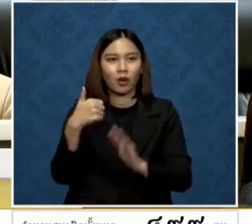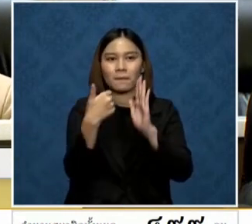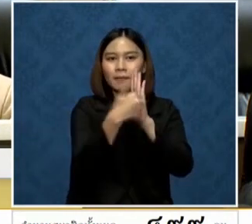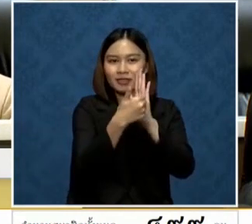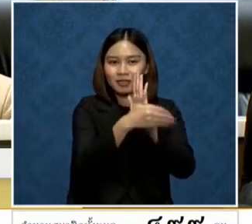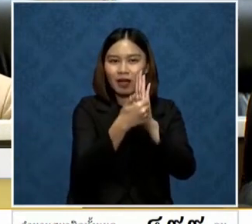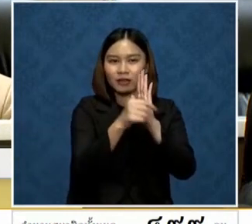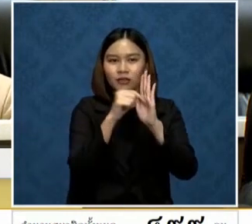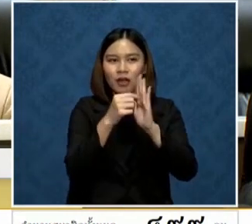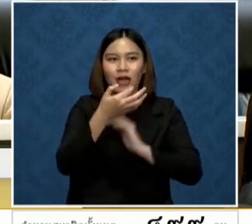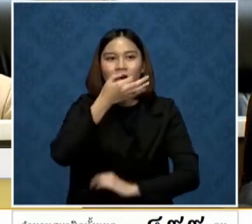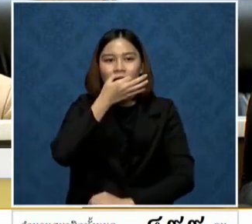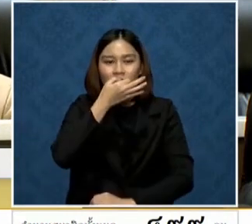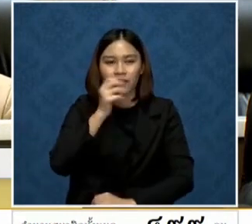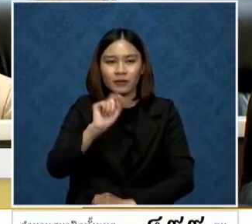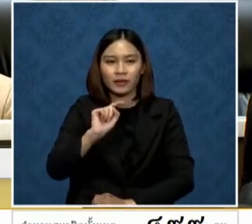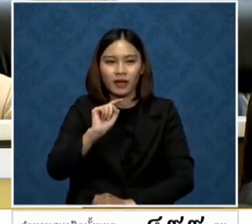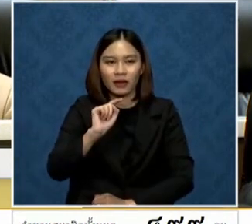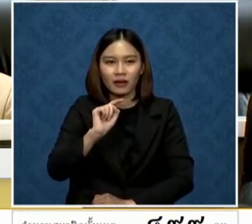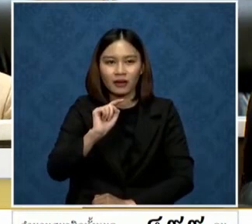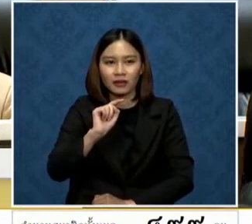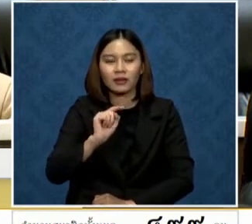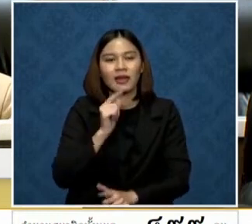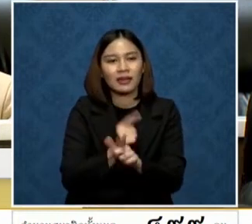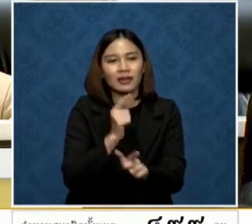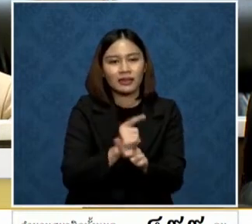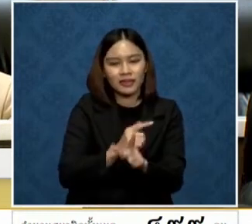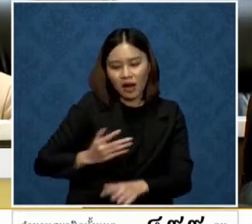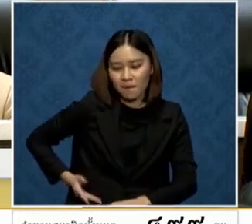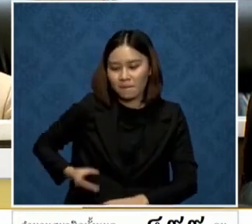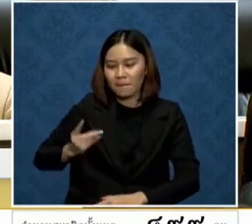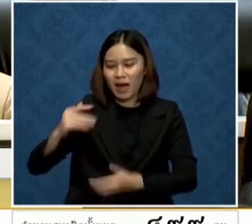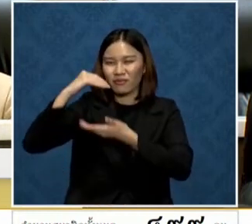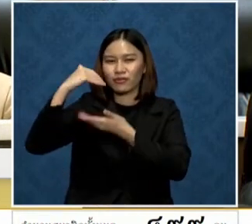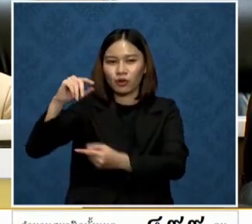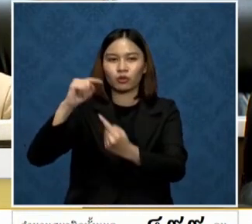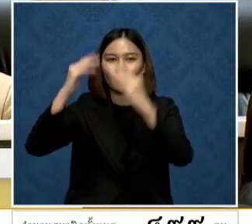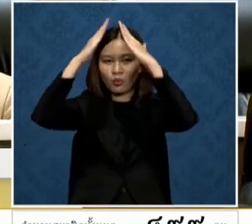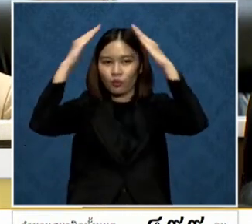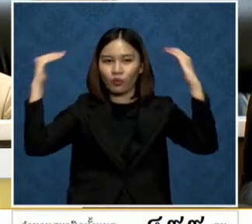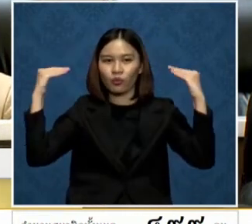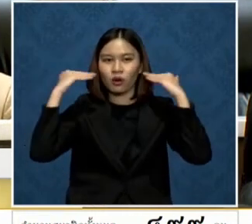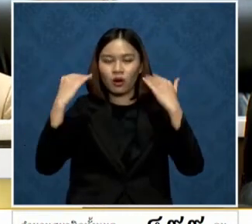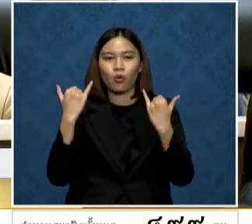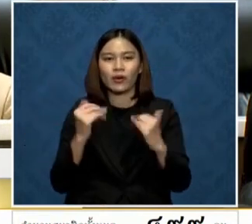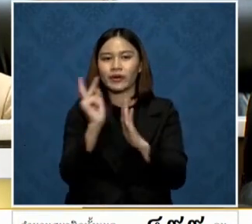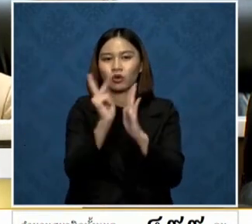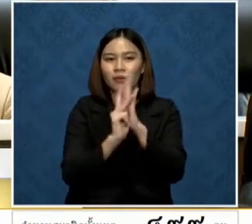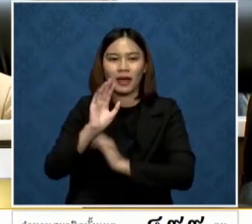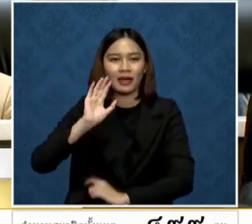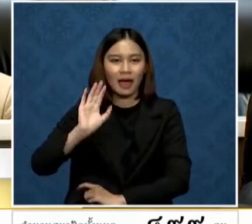โซนนี้เนี่ยมีอาชีพคือเพาะพันธุ์สุนัขเพื่อขายไปเวียดนามแต่ปัจจุบันมีการกฎหมาย